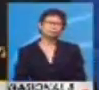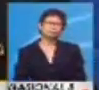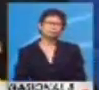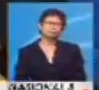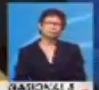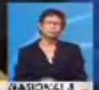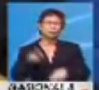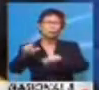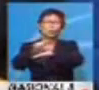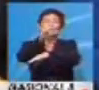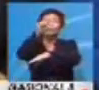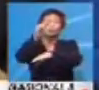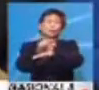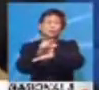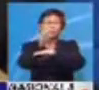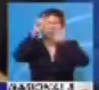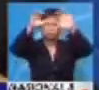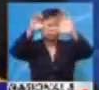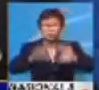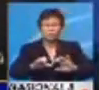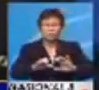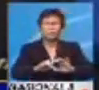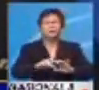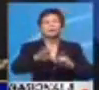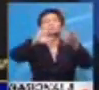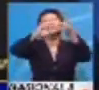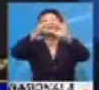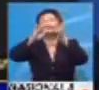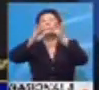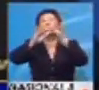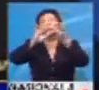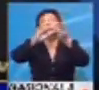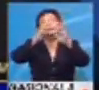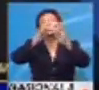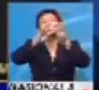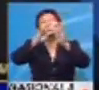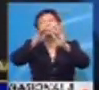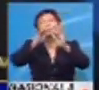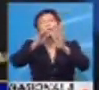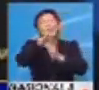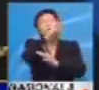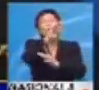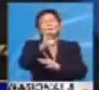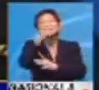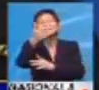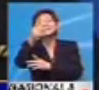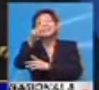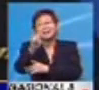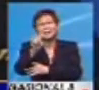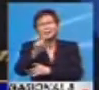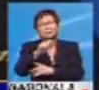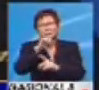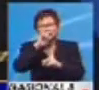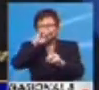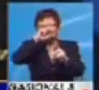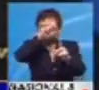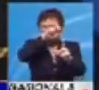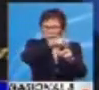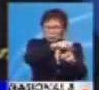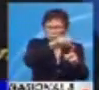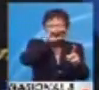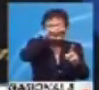dia menggunakan satu pendekatan media sosial untuk memerangkap monster